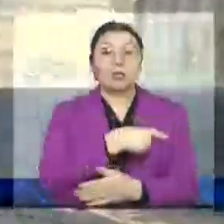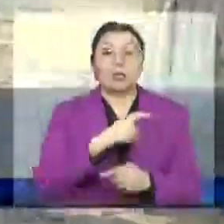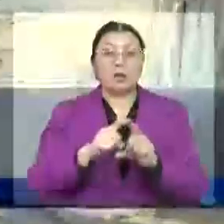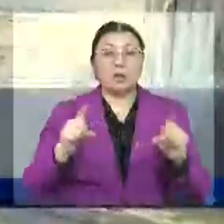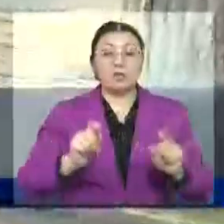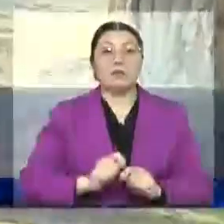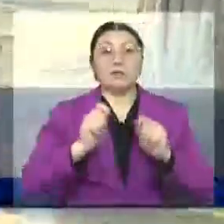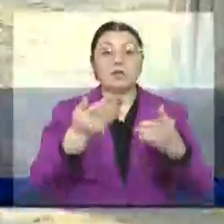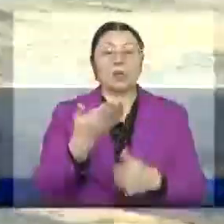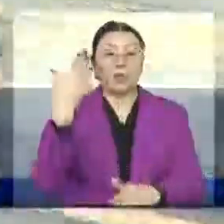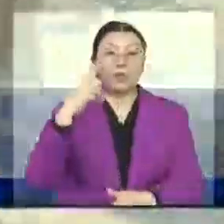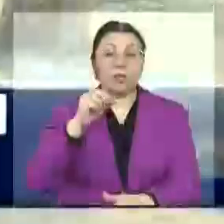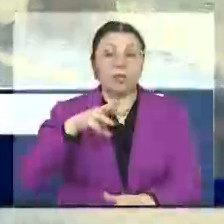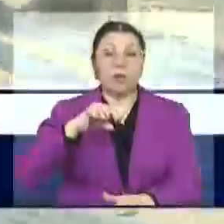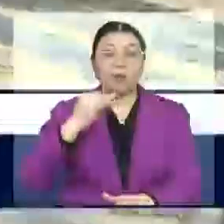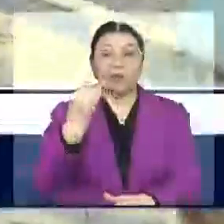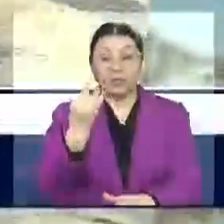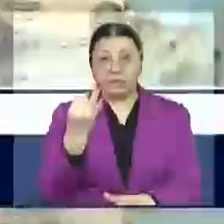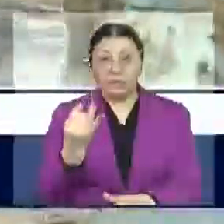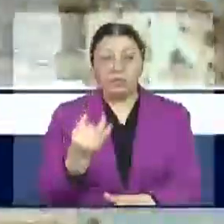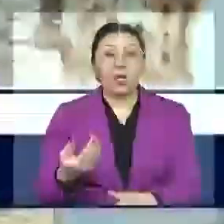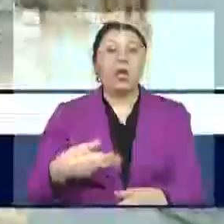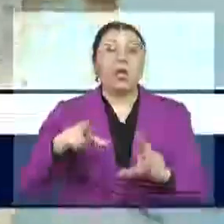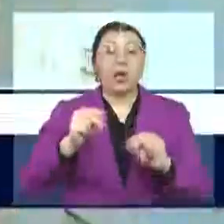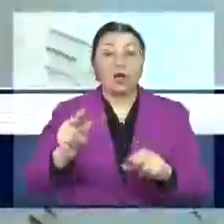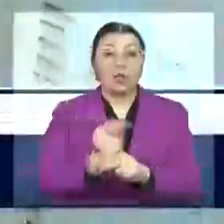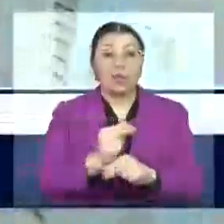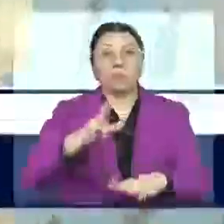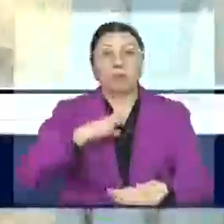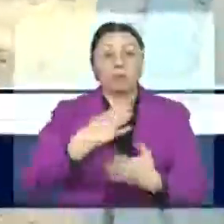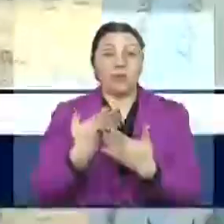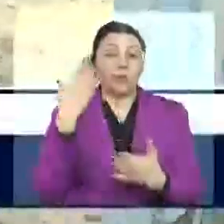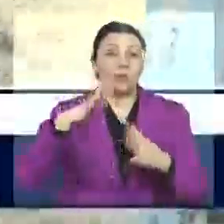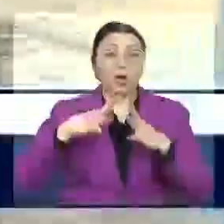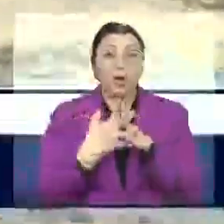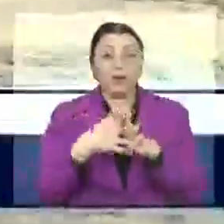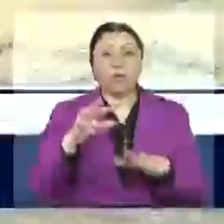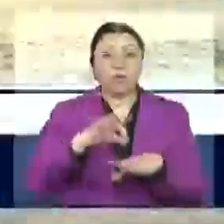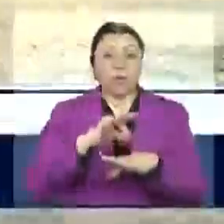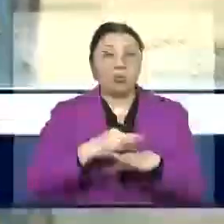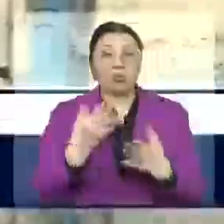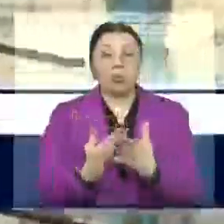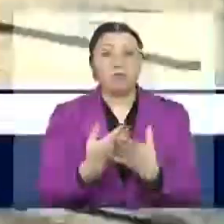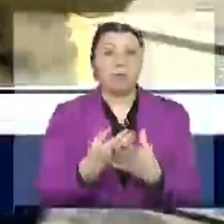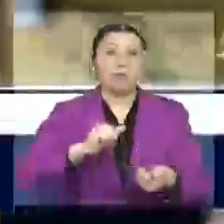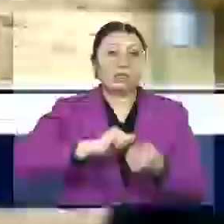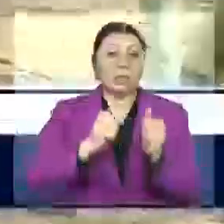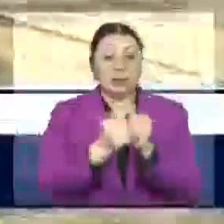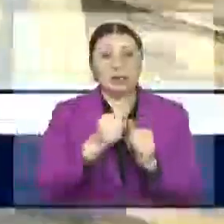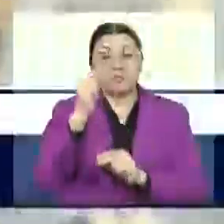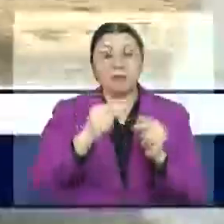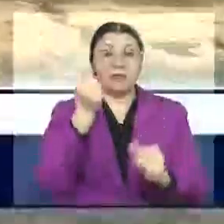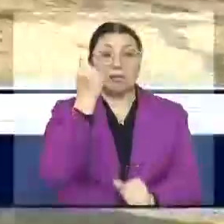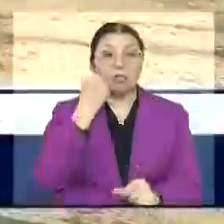енді ашылса, бұрын кемершіліктер қайда емделген деген сауал туындары анық. Бұрын ауылдағы тұрғындар ауырса, саманнан салынған мына бір